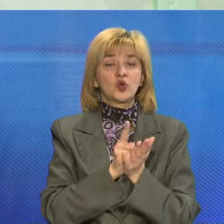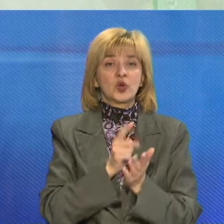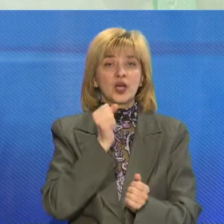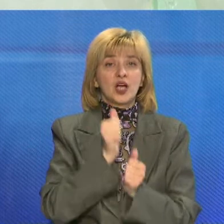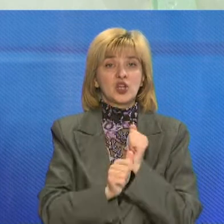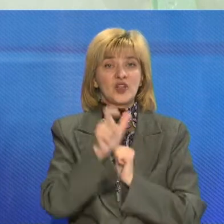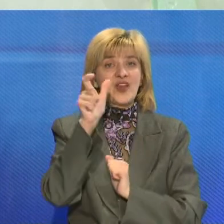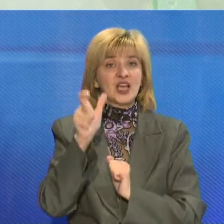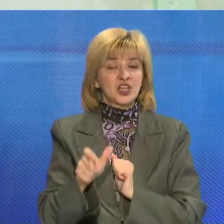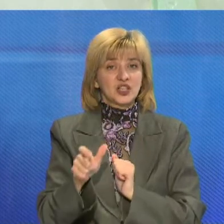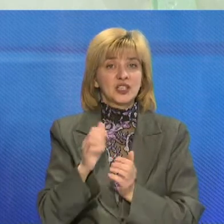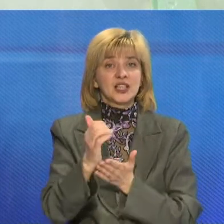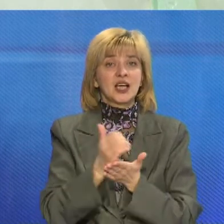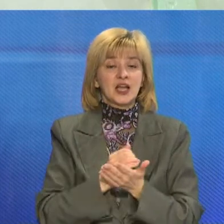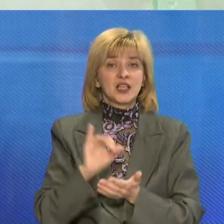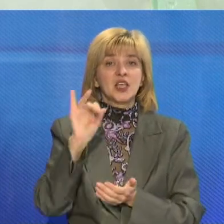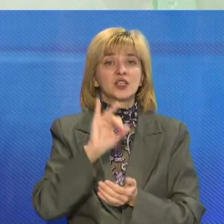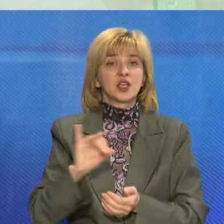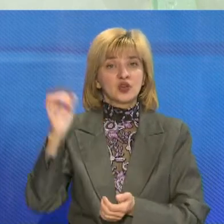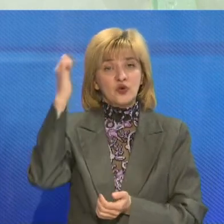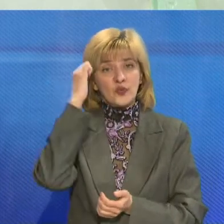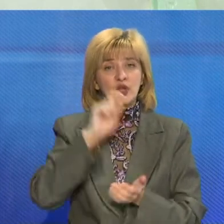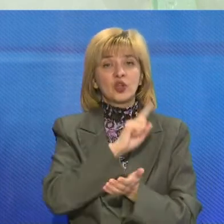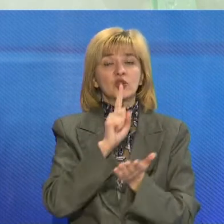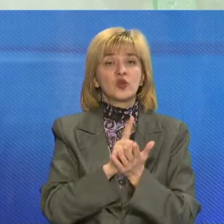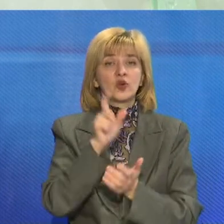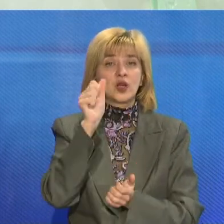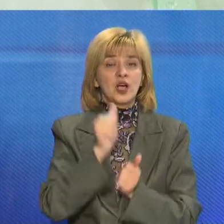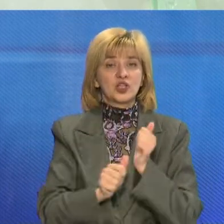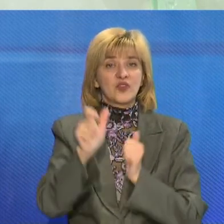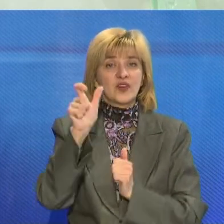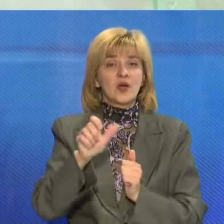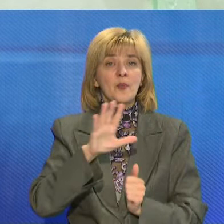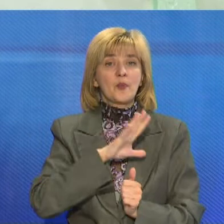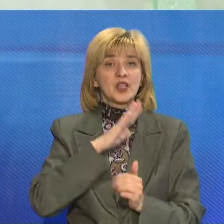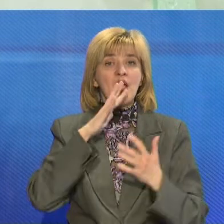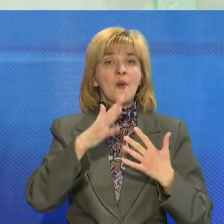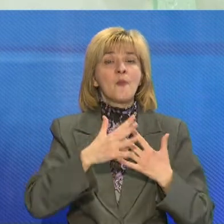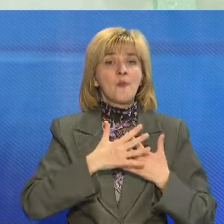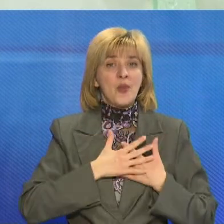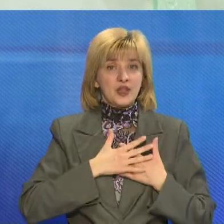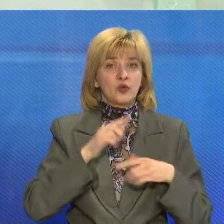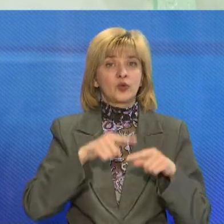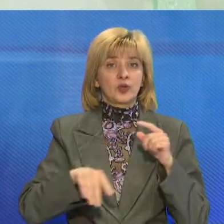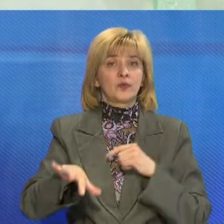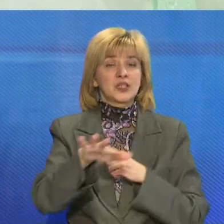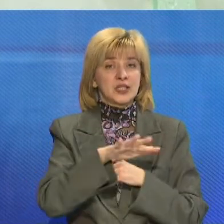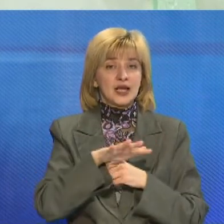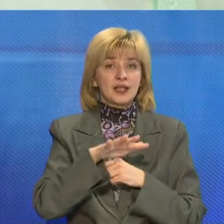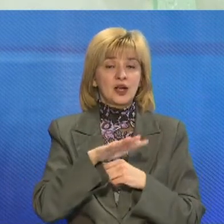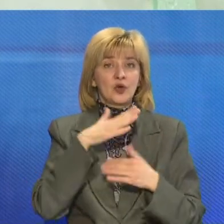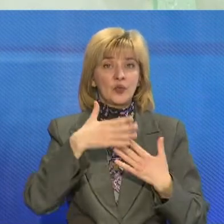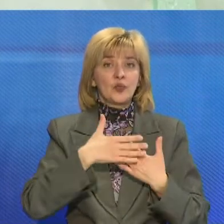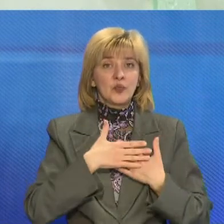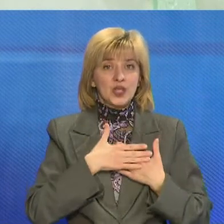гражданина – сохранять историческую память. Долг каждого гражданина – быть патриотом нашей страны, то есть любить эту родину. Я,